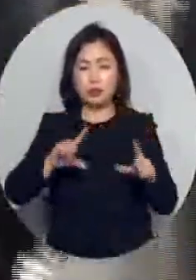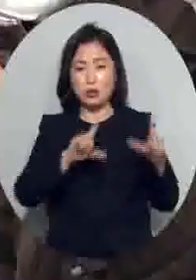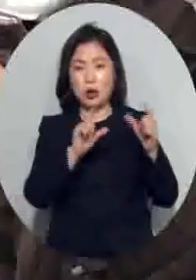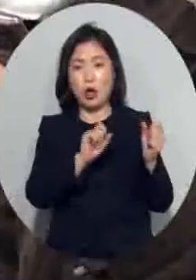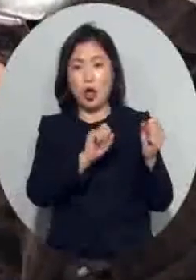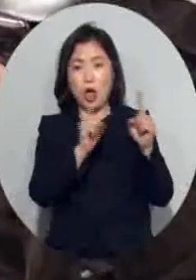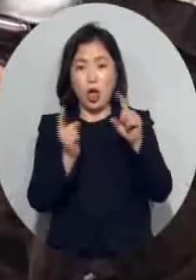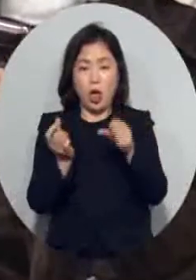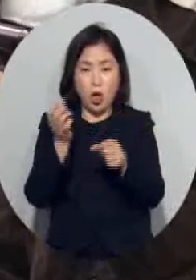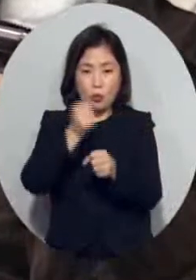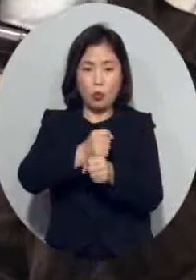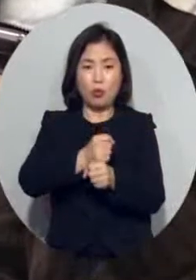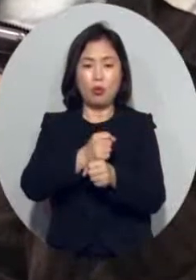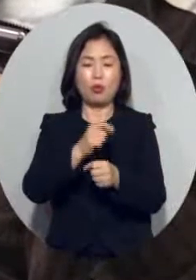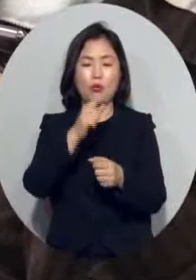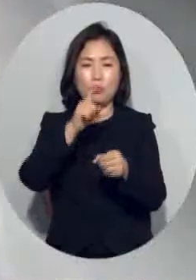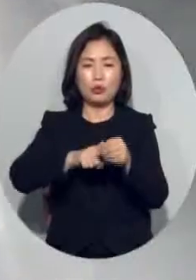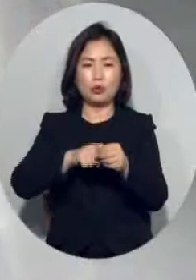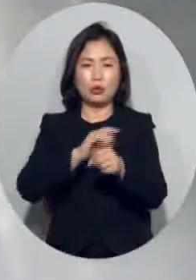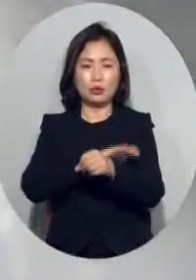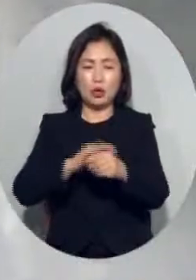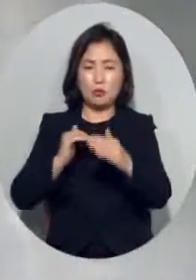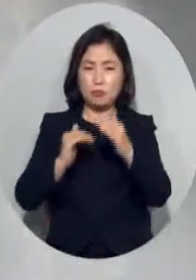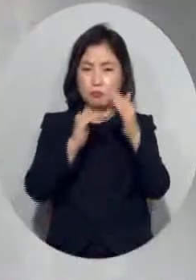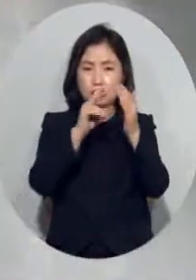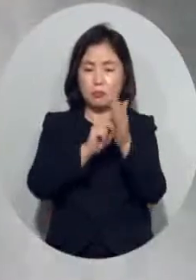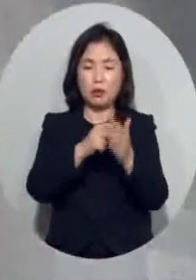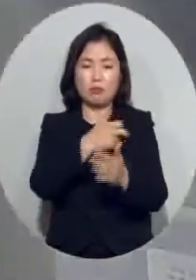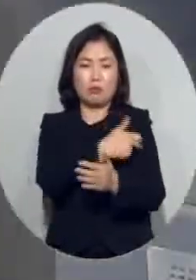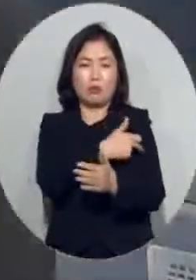위한 방역 체계 전환이 차질 없이 이루어지도록